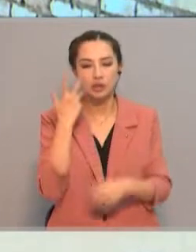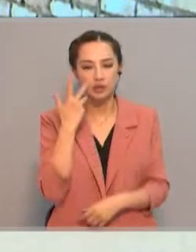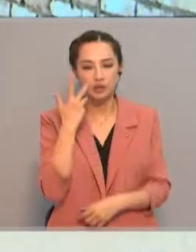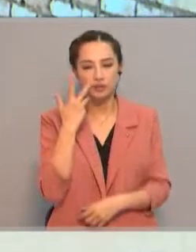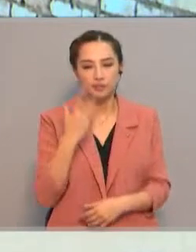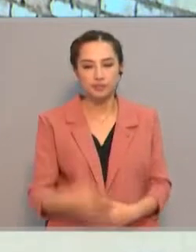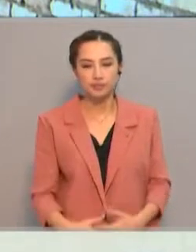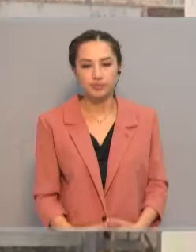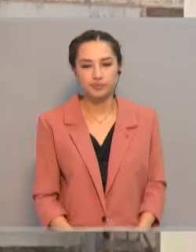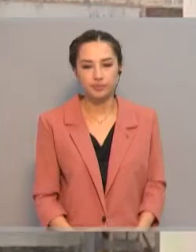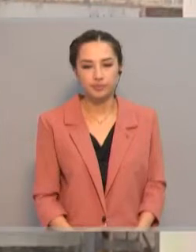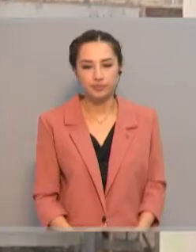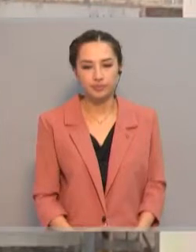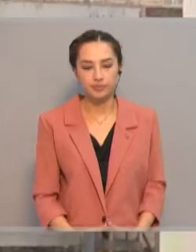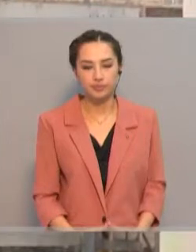корреспондент.